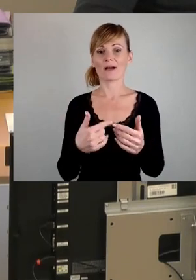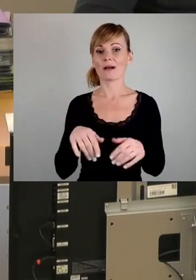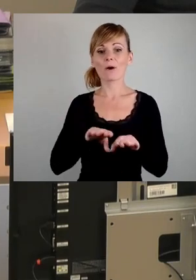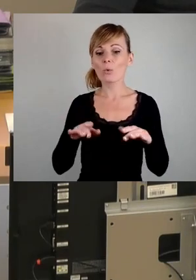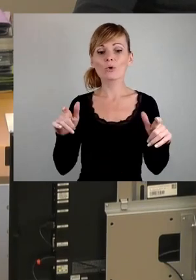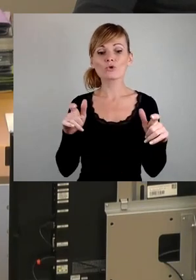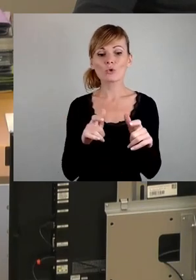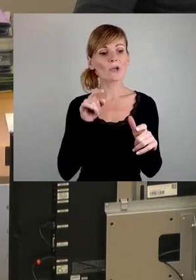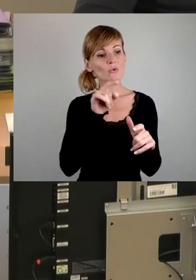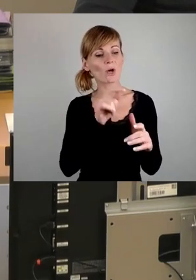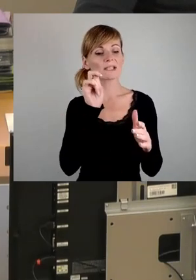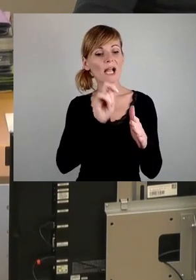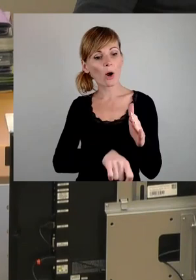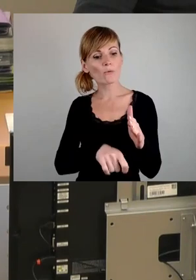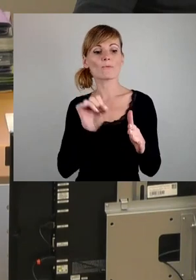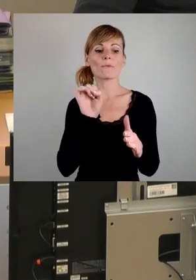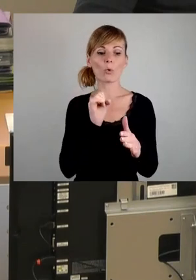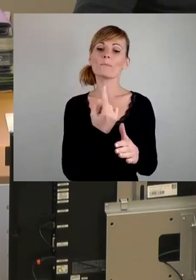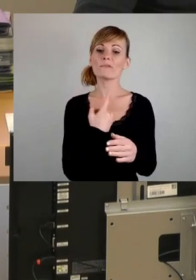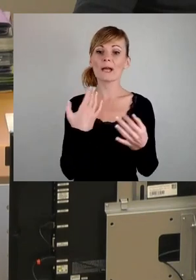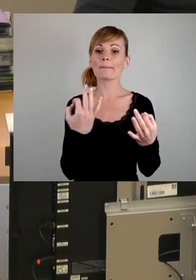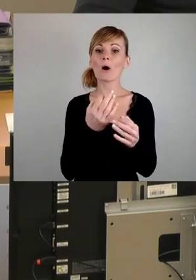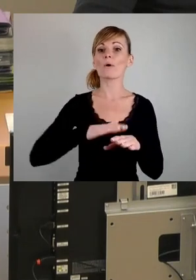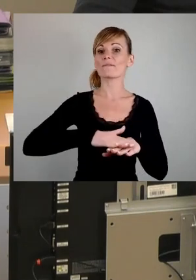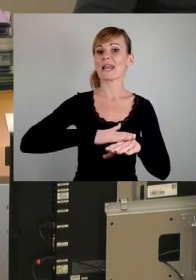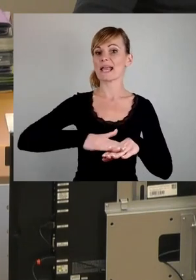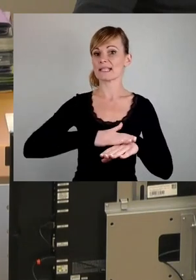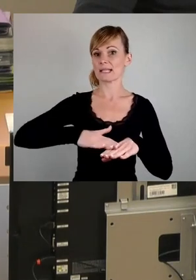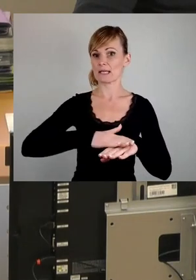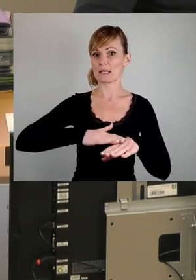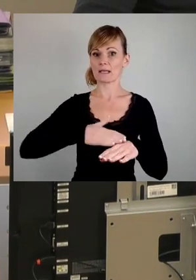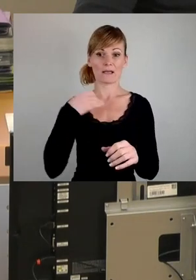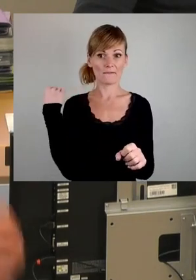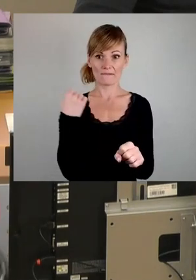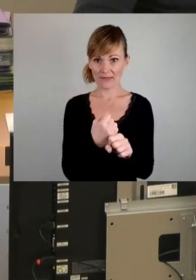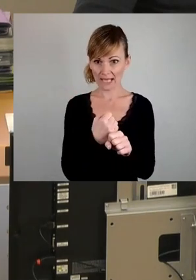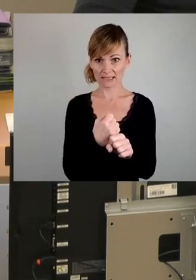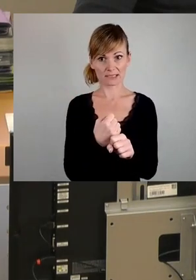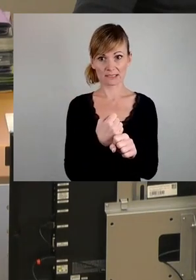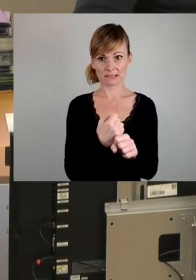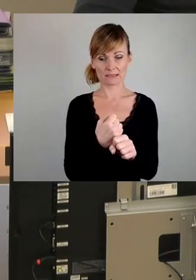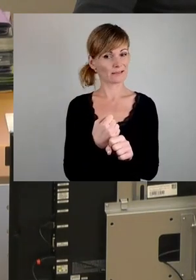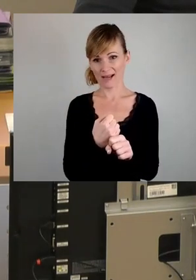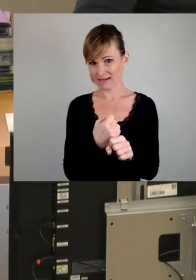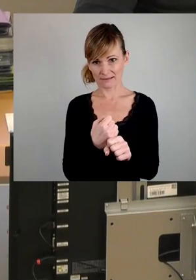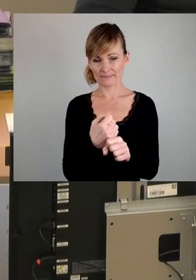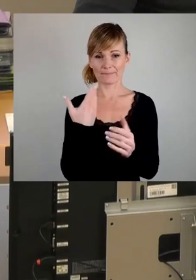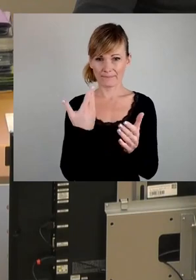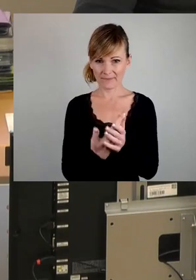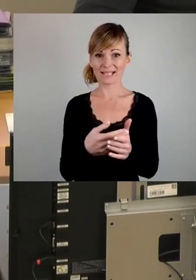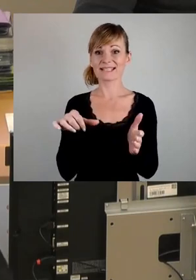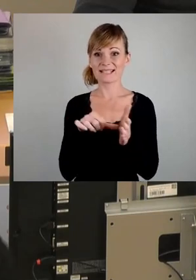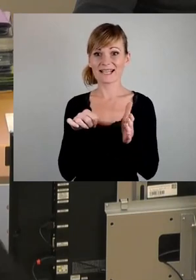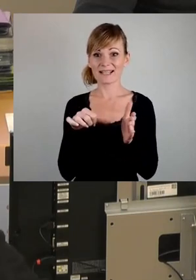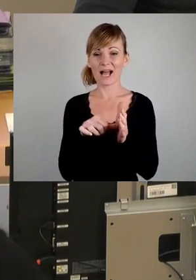weil wir halt die Fläche brauchen, ne? Und ja, das war's dann. Nein, das ist ja das zentrale Leitmotiv dieser kompletten